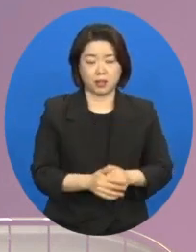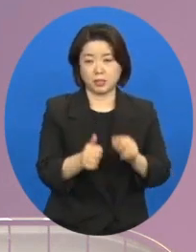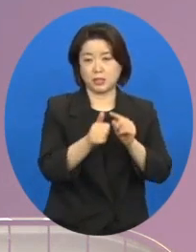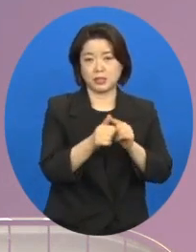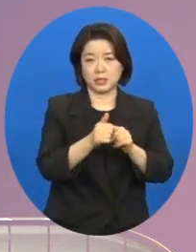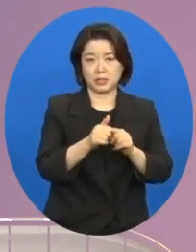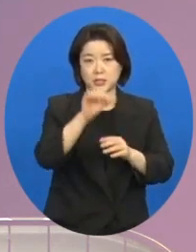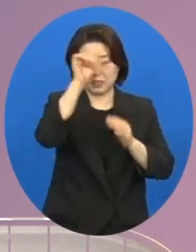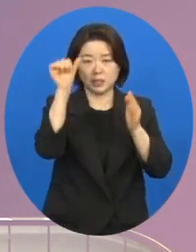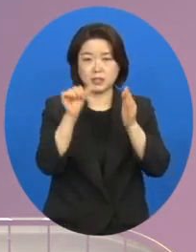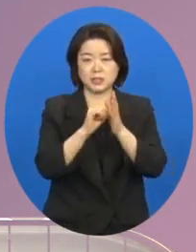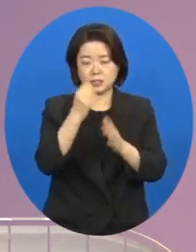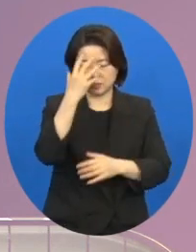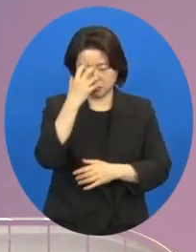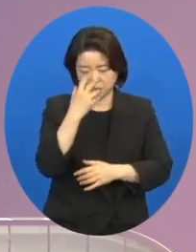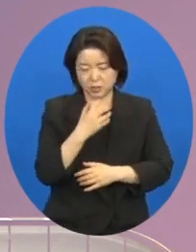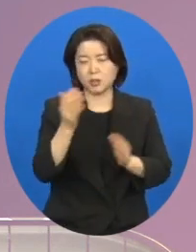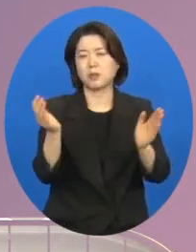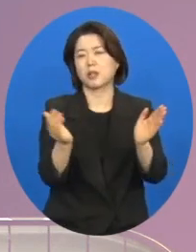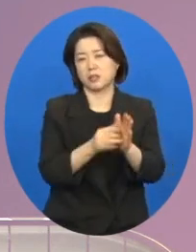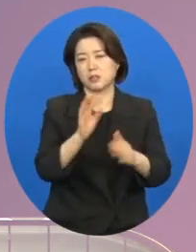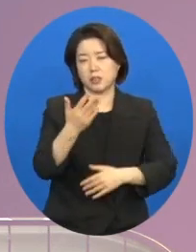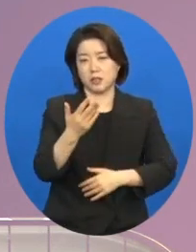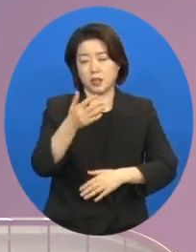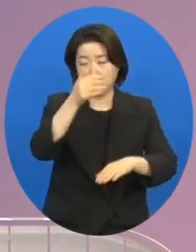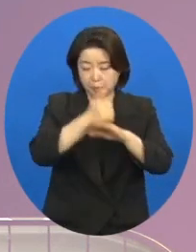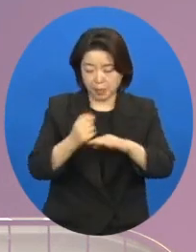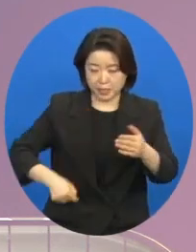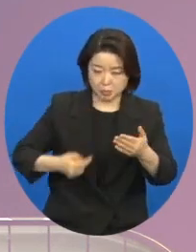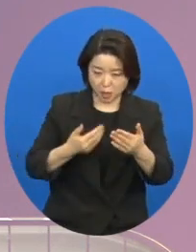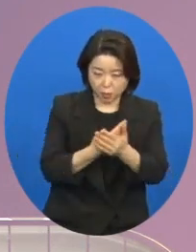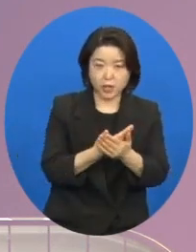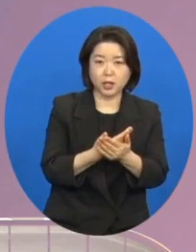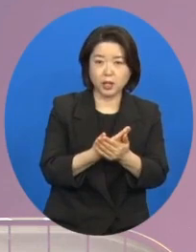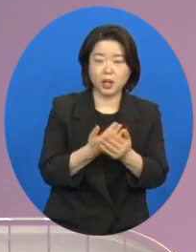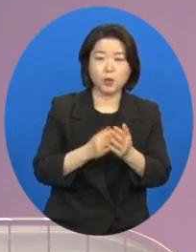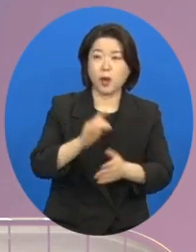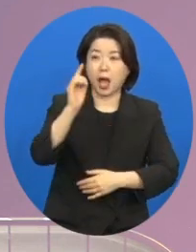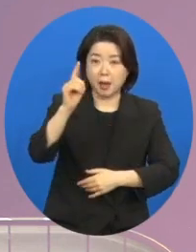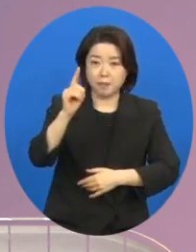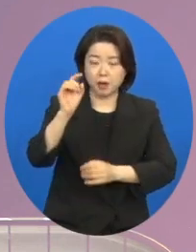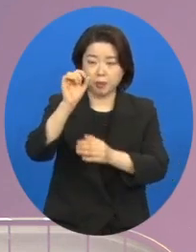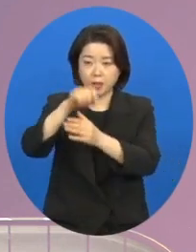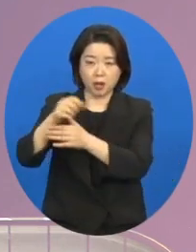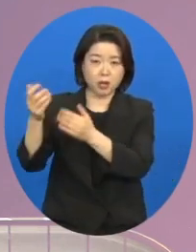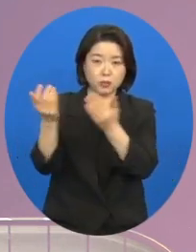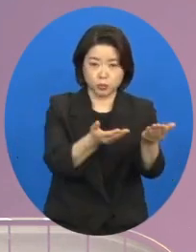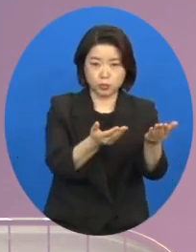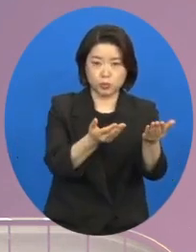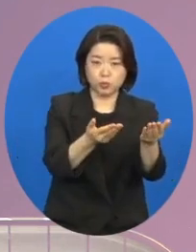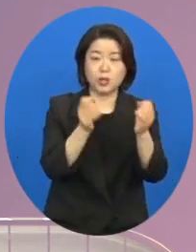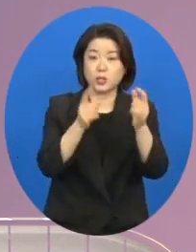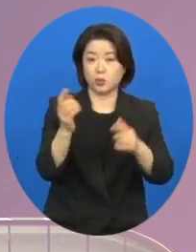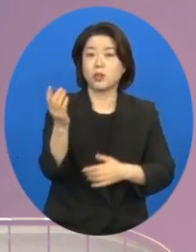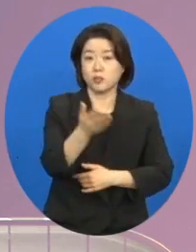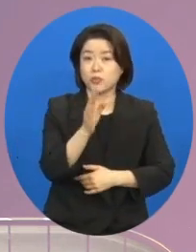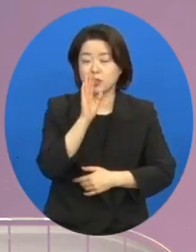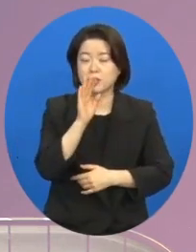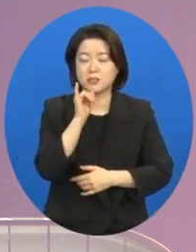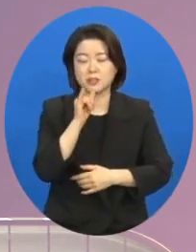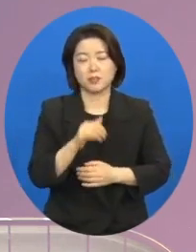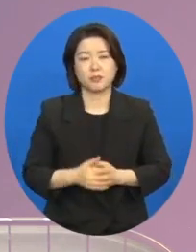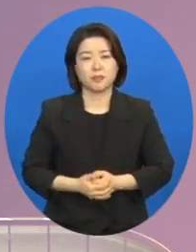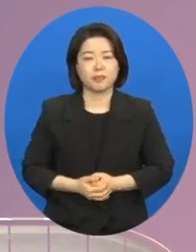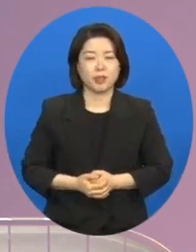비참하게 마무리가 돼요. 물론 마지막에 회개하여서 한번 하나님이 돌이킬 수 있는 기회를 주시긴 하지만 여러분